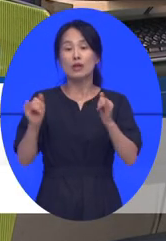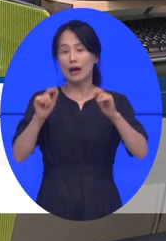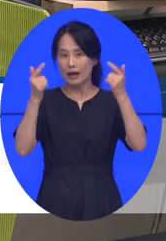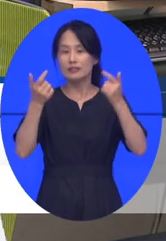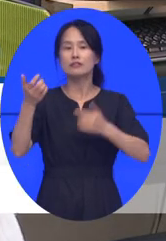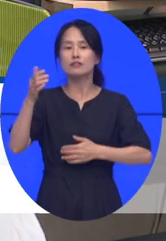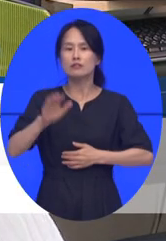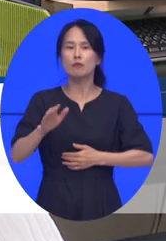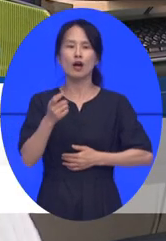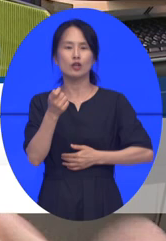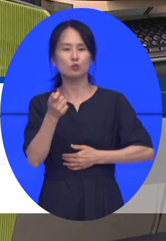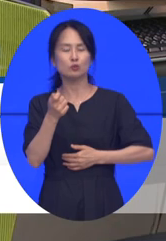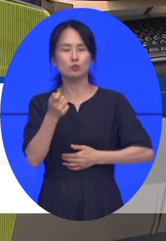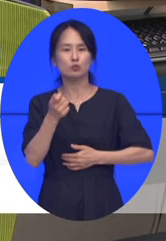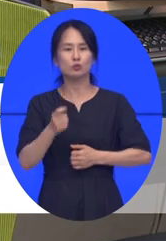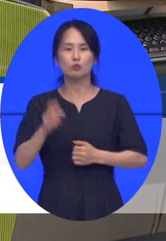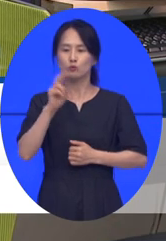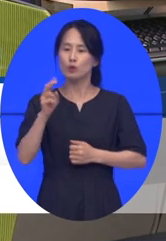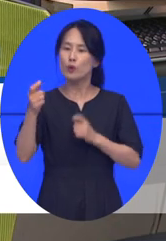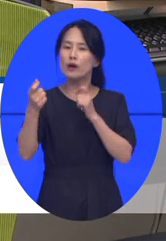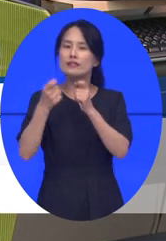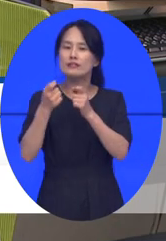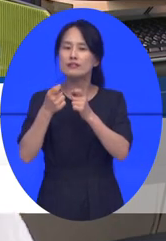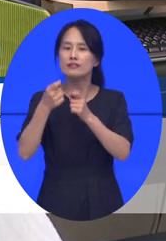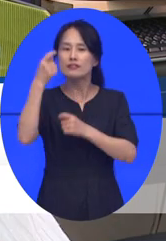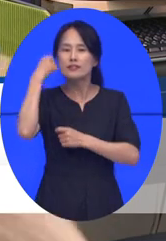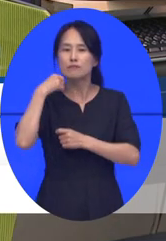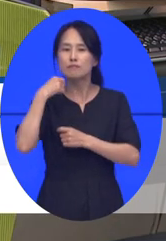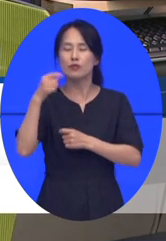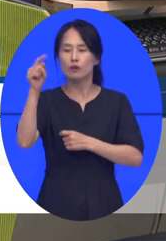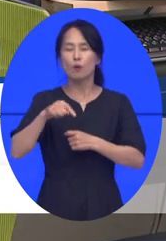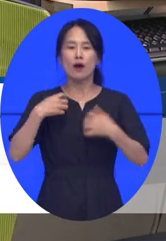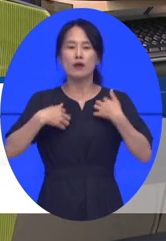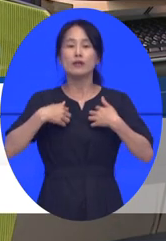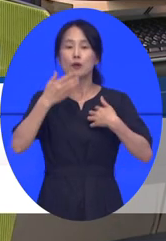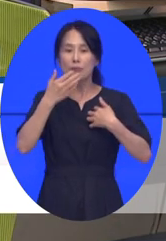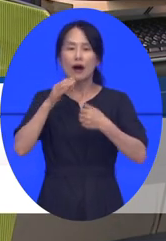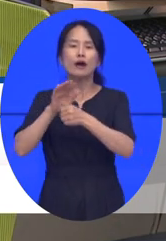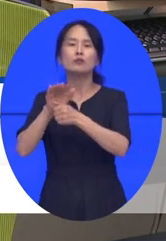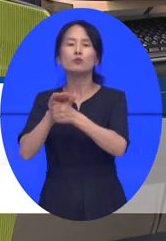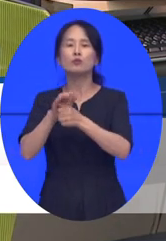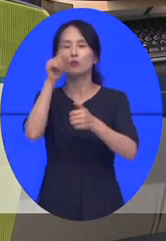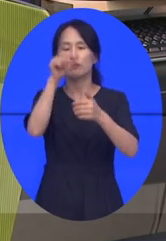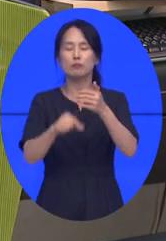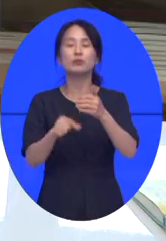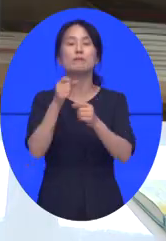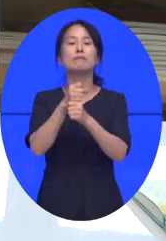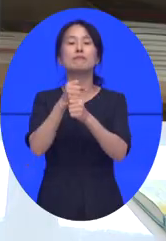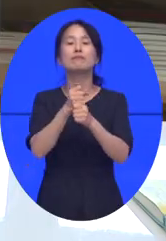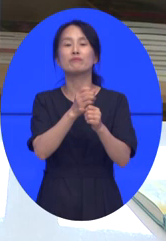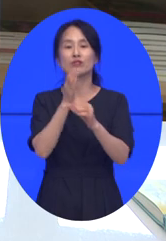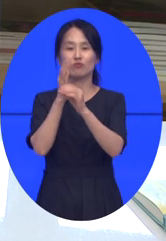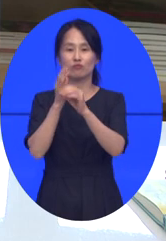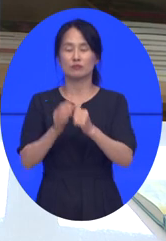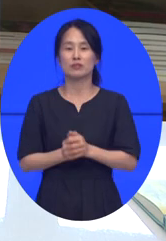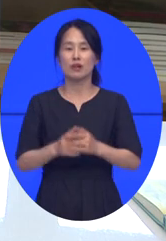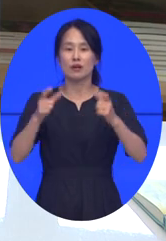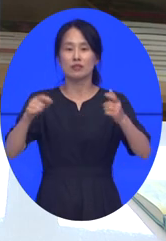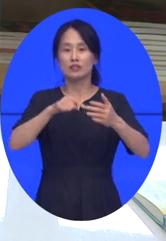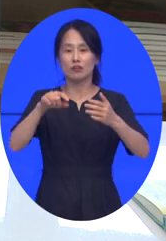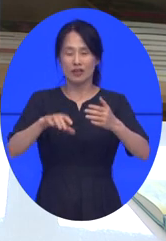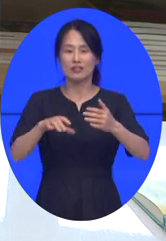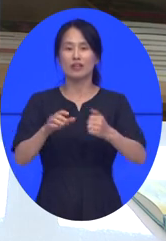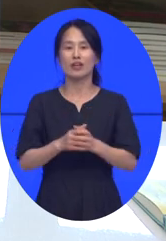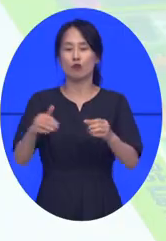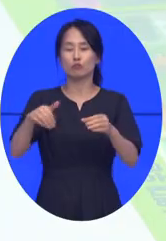아니더라도 조금 이렇게 친숙하게 그리고 와서 좀 즐길 수 있게 그렇게 프로그램을 이제 만들고 지역 내 문화공간